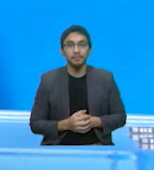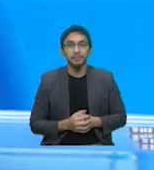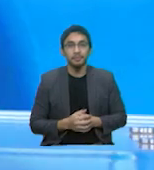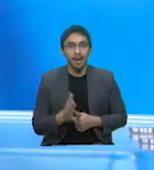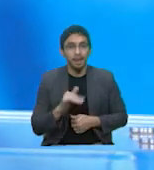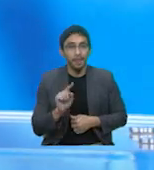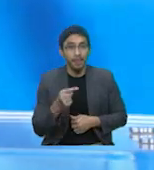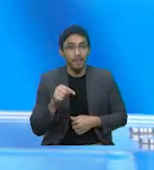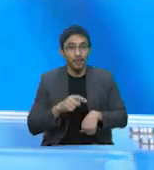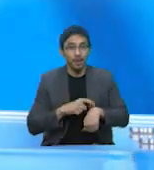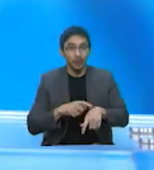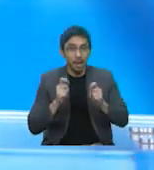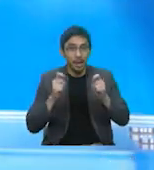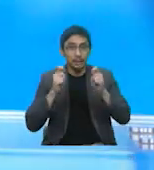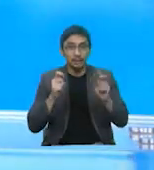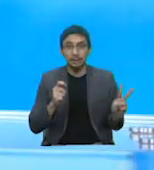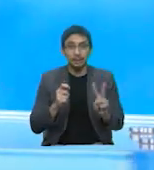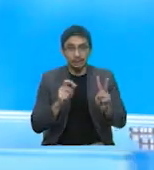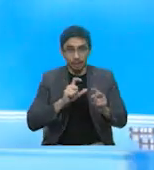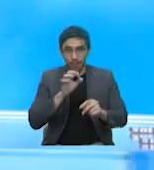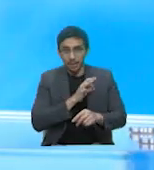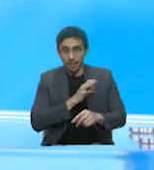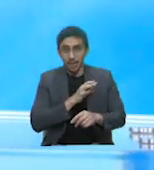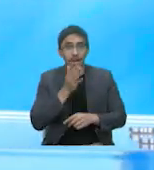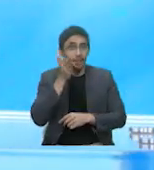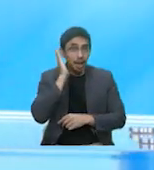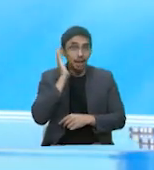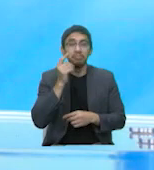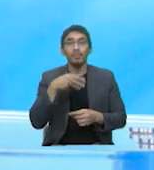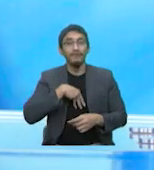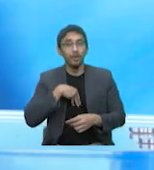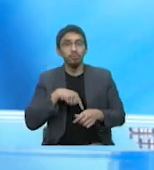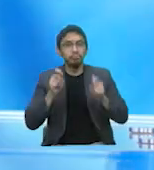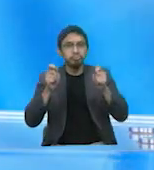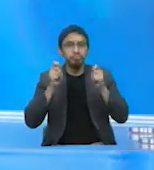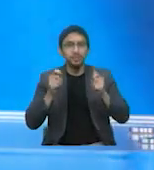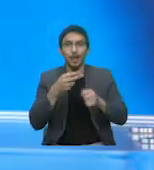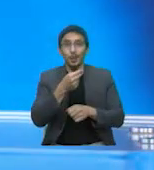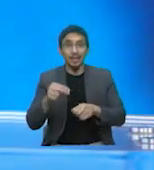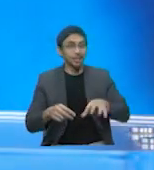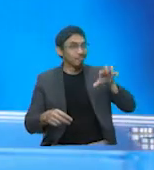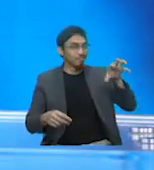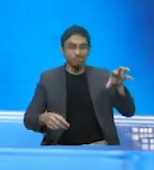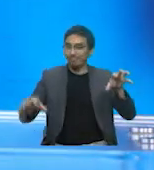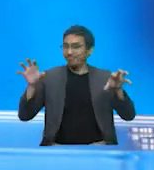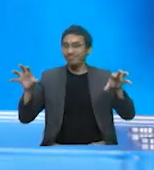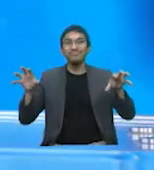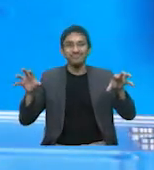pemirsa di hari pertama masa kampanye pasangan capres cawapres Ganjar pranowo dan Mahfud MD berkampanye di kedua ujung